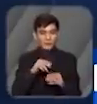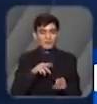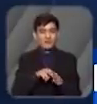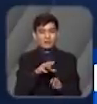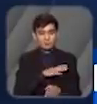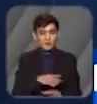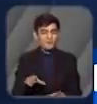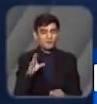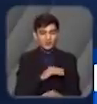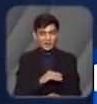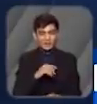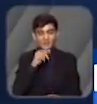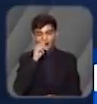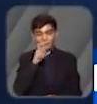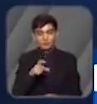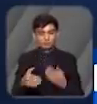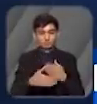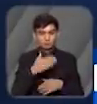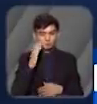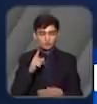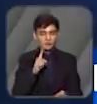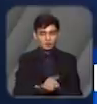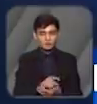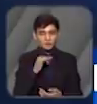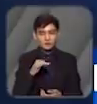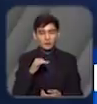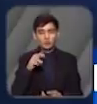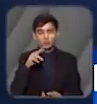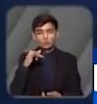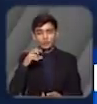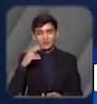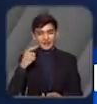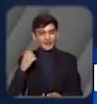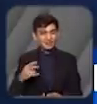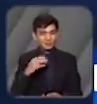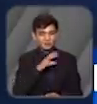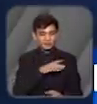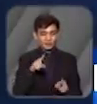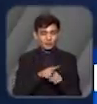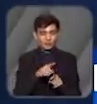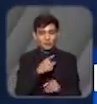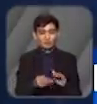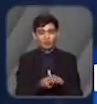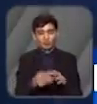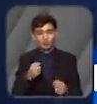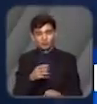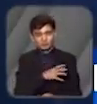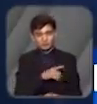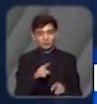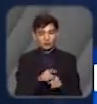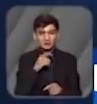кінәлілер жазаланады деді. Сондай-ақ жергілікті билік өкілдері дүнген кәсіпкерлерінен ұдайы пара алып келгенін айтты. Сөзінше